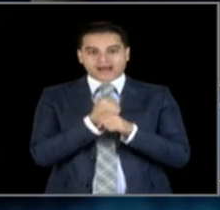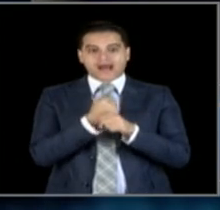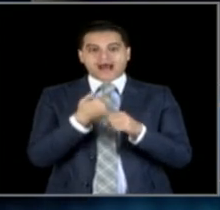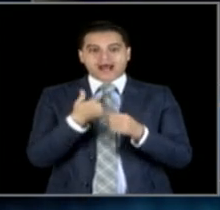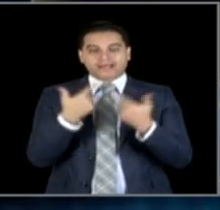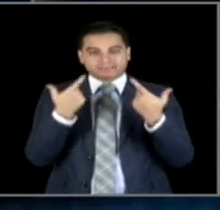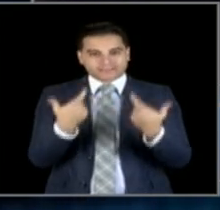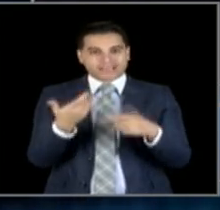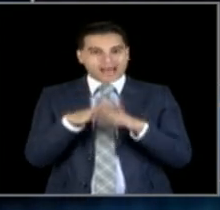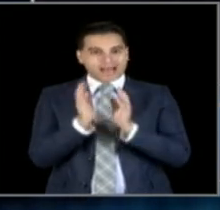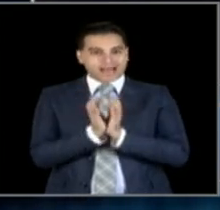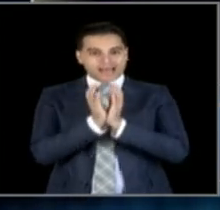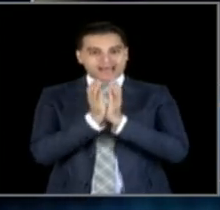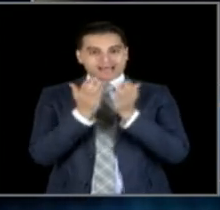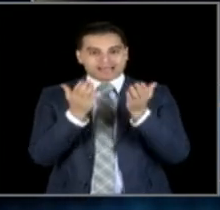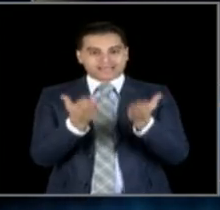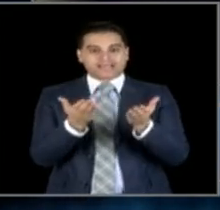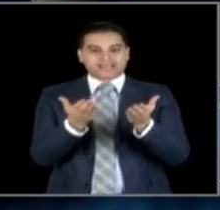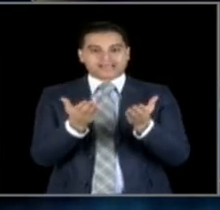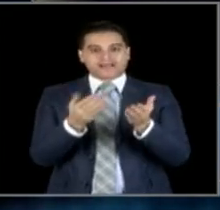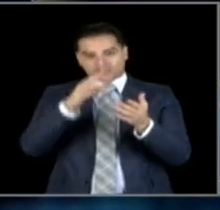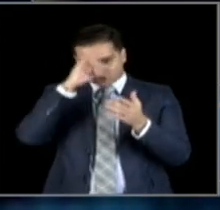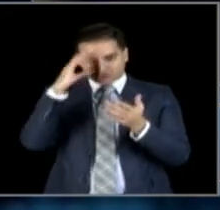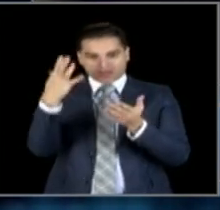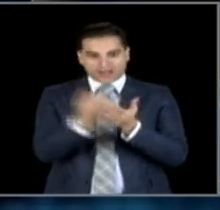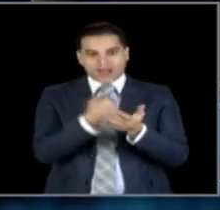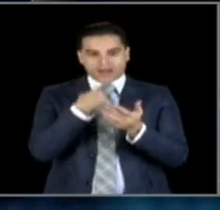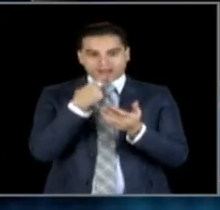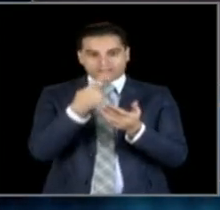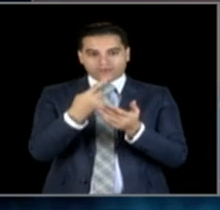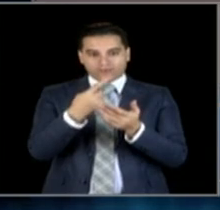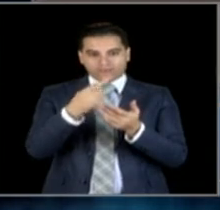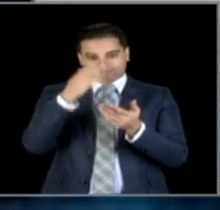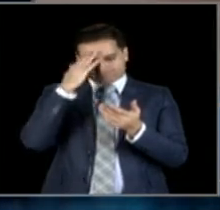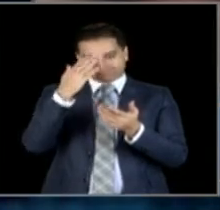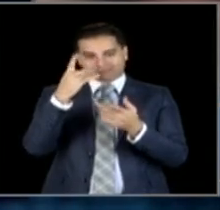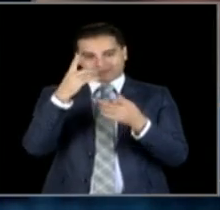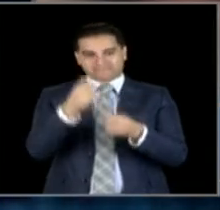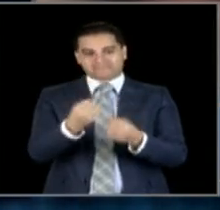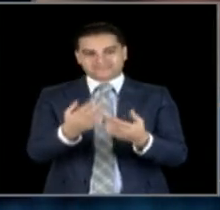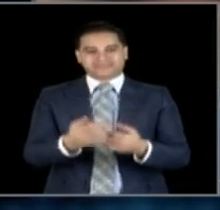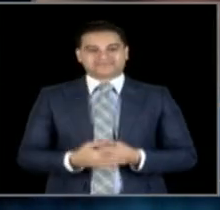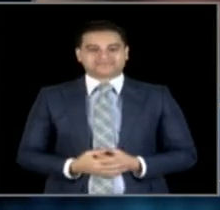عارف يعمل الانجاز دوت. وفي النهايه حابب اقول لك، قول لك يا بطل.